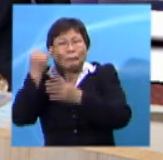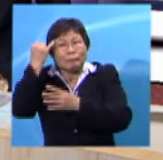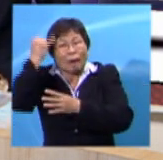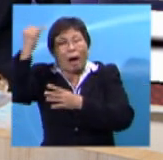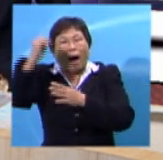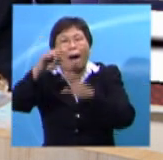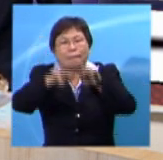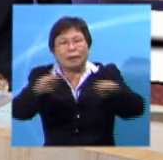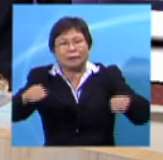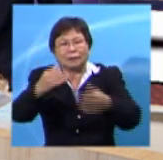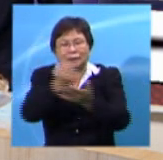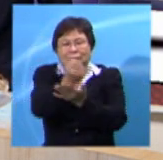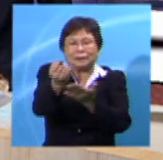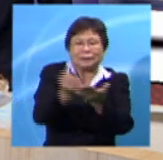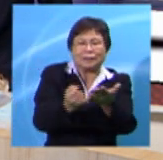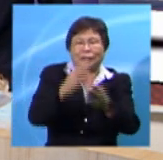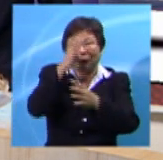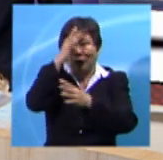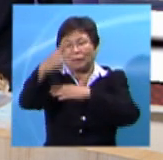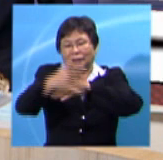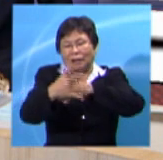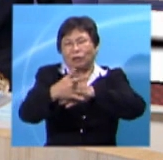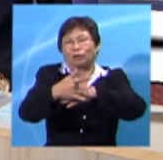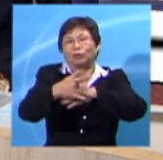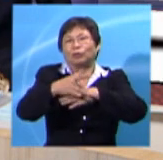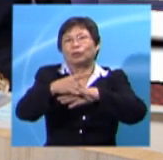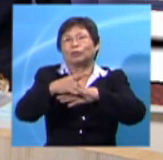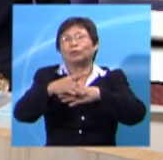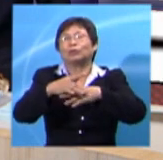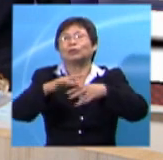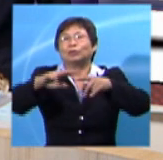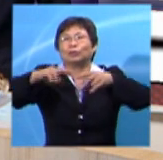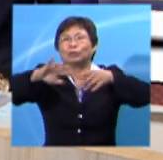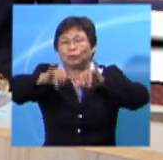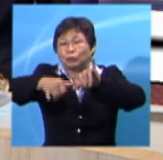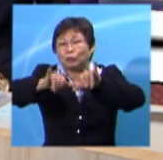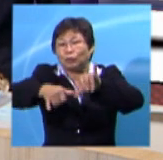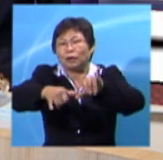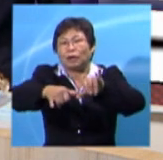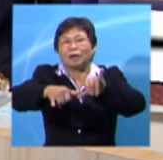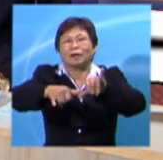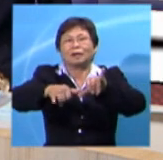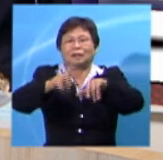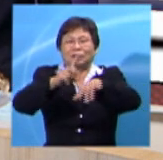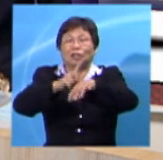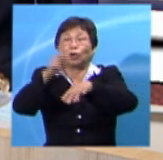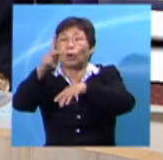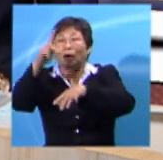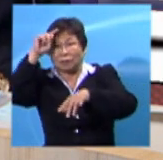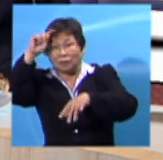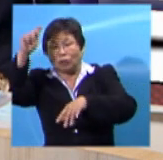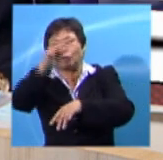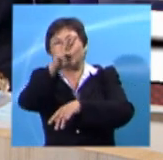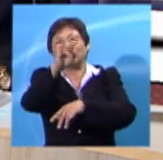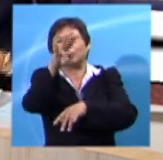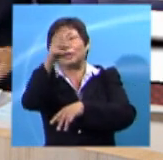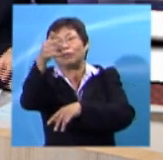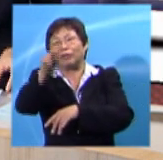fakulti seni Reka dan teknologi kejuruteraan Universiti Sultan Zainal Abidin Kuala Terengganu Vivan